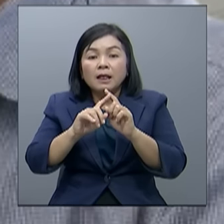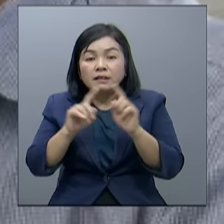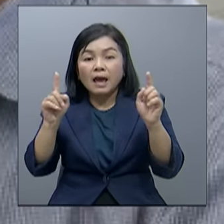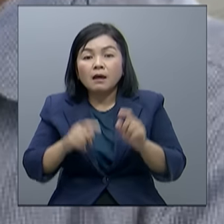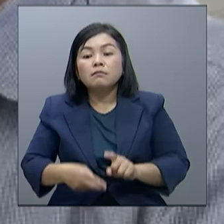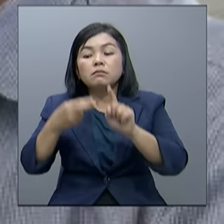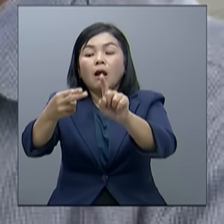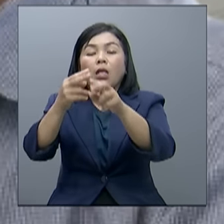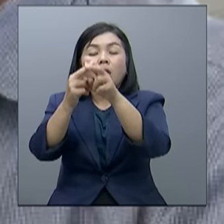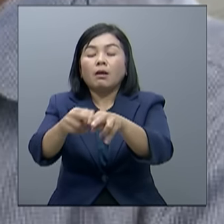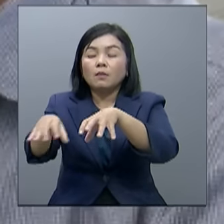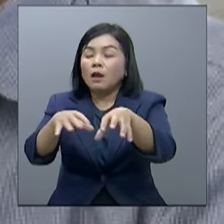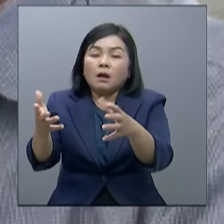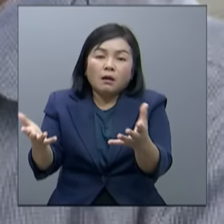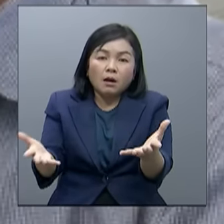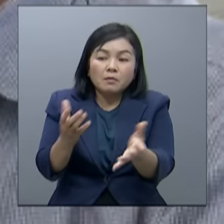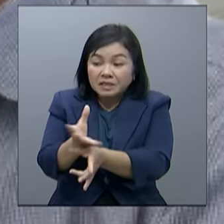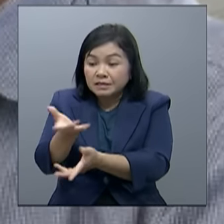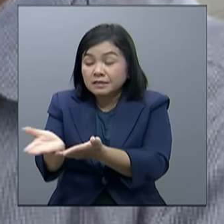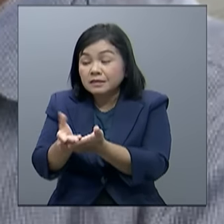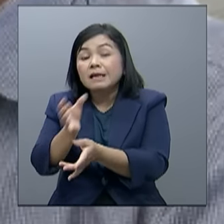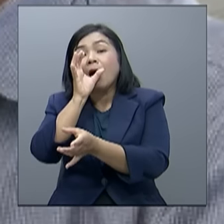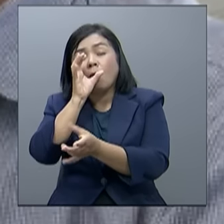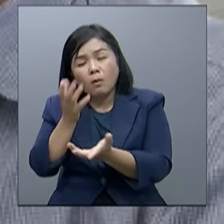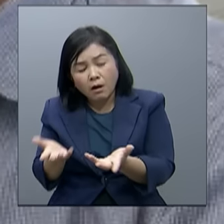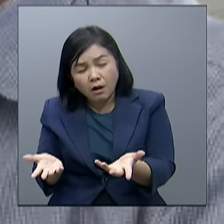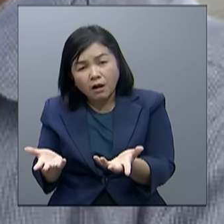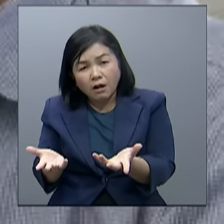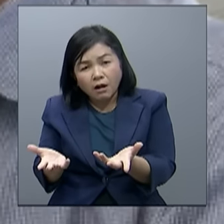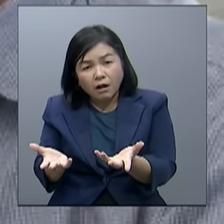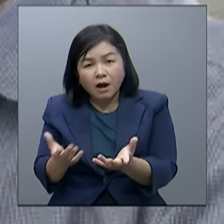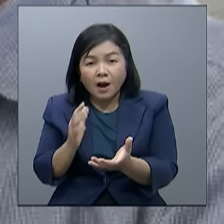ใช้ไงก็ได้ซึ่งเราก็เห็นข่าวบางคนเอาไปซื้อเหล้า ใช่ค่ะ บางคนก็เอาไปเล่นอบายมุกก็มี